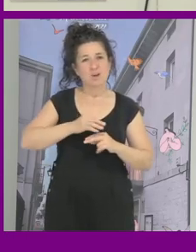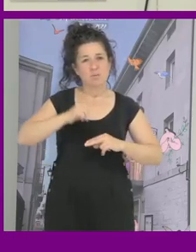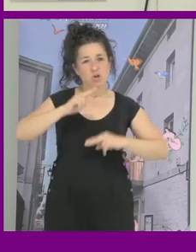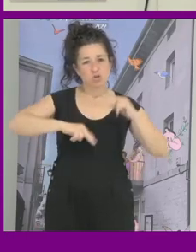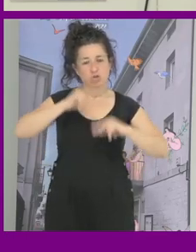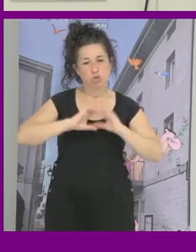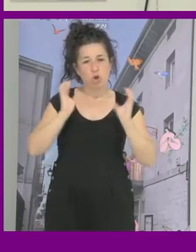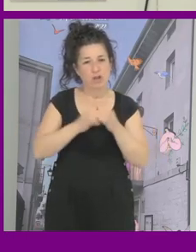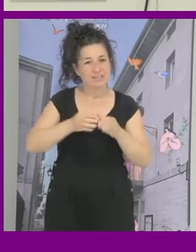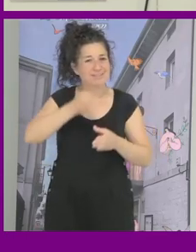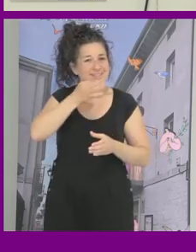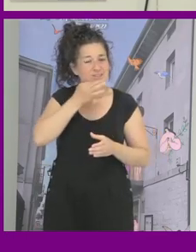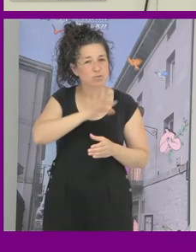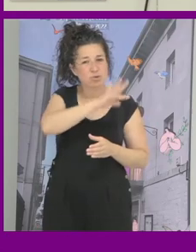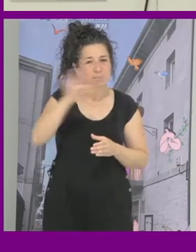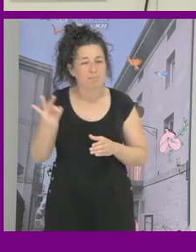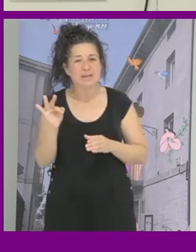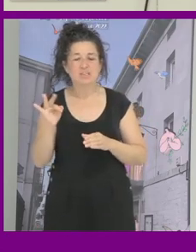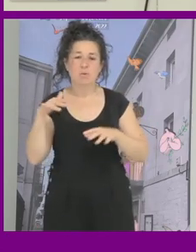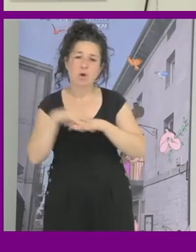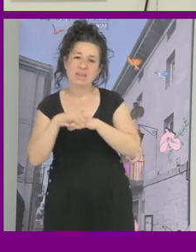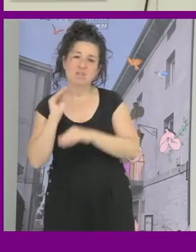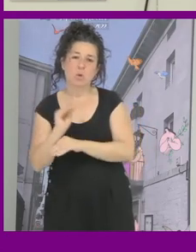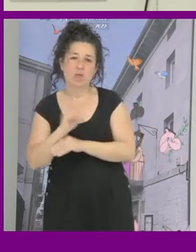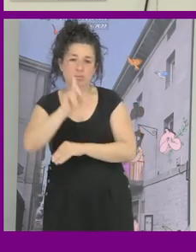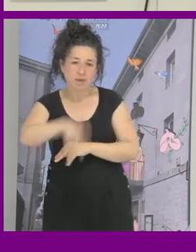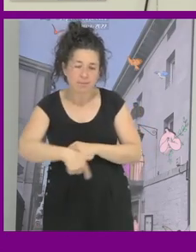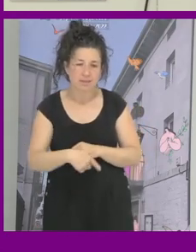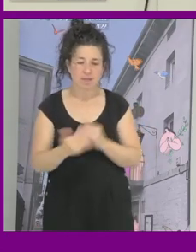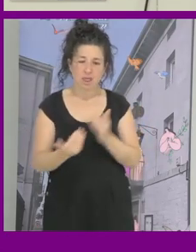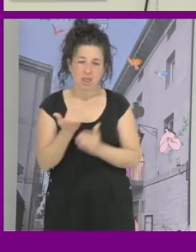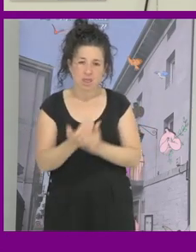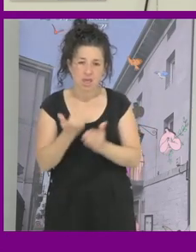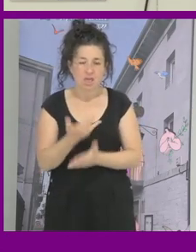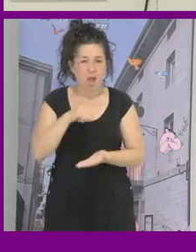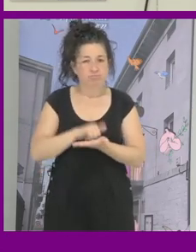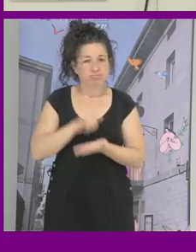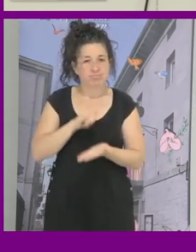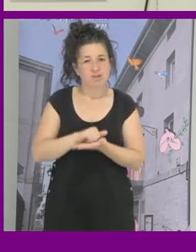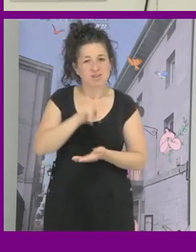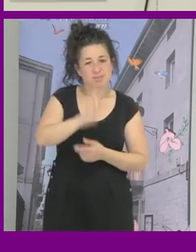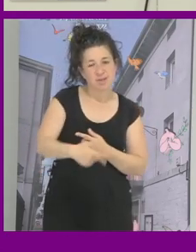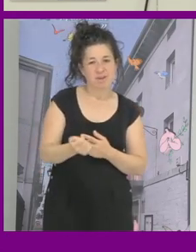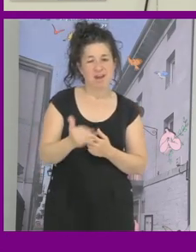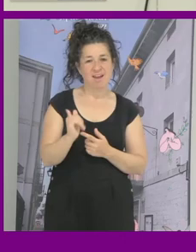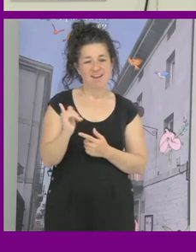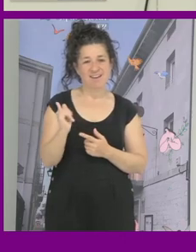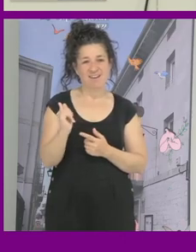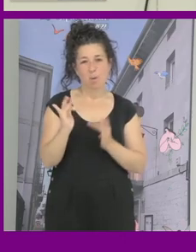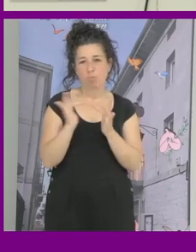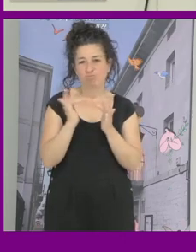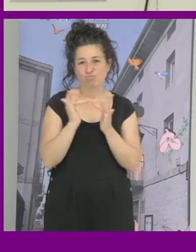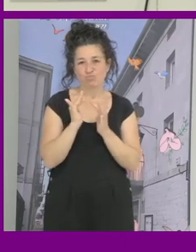honetarako, baina baita ere, zaintza sare moduan. Eta egunerokoan, WhatsApp bidez ere, gaude